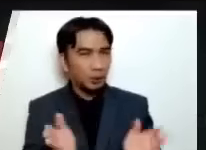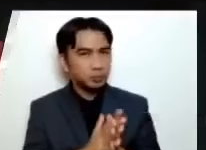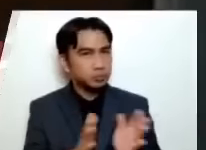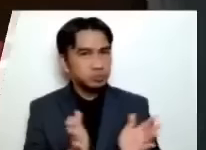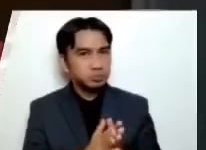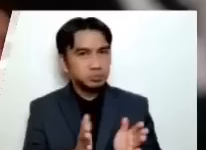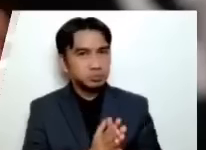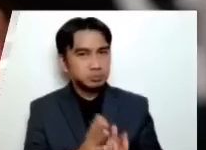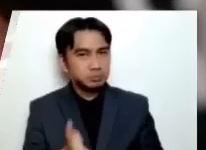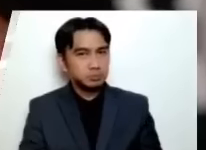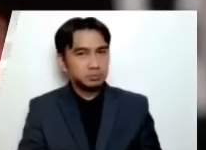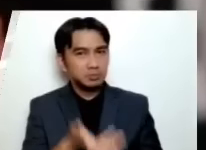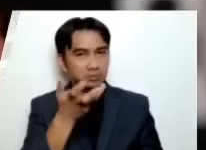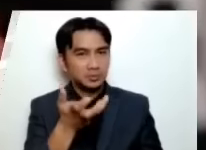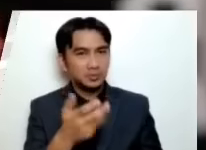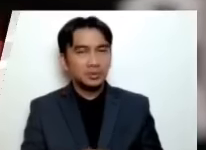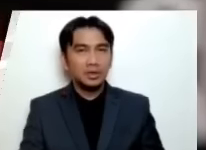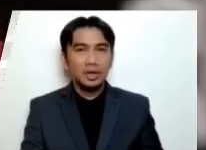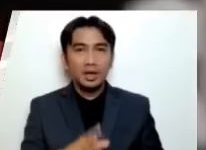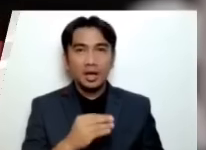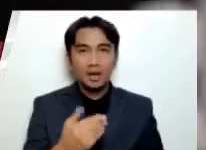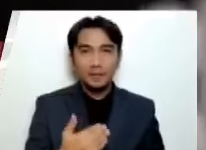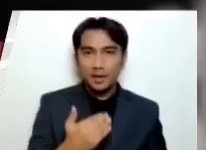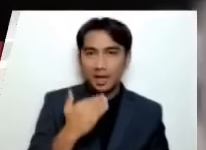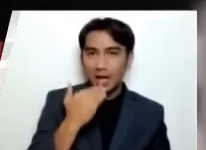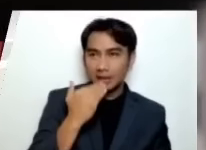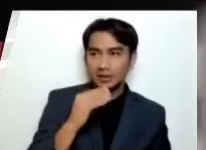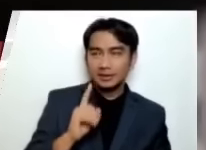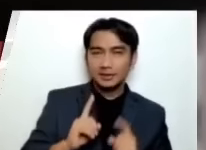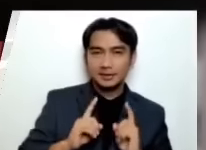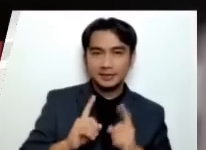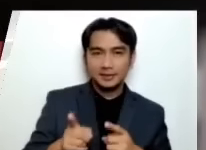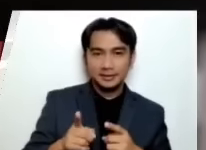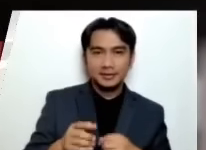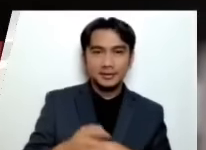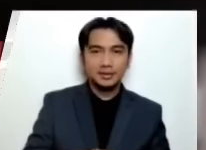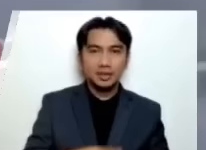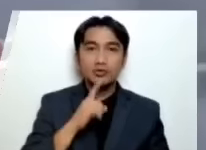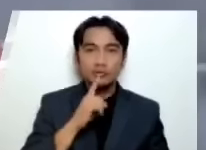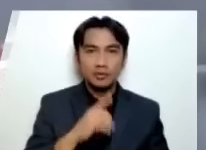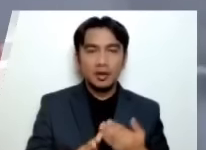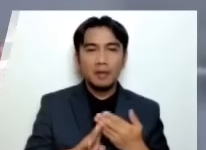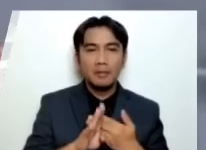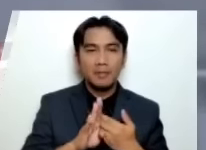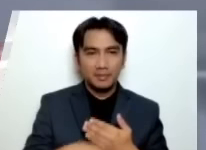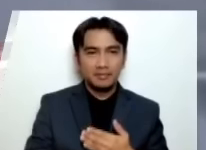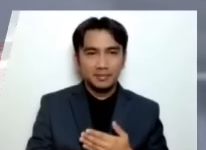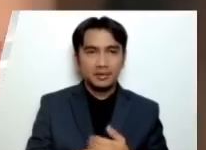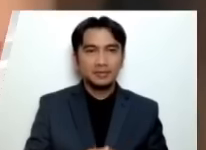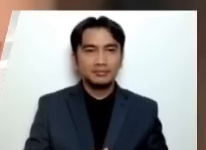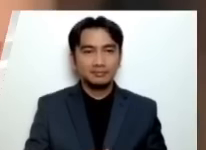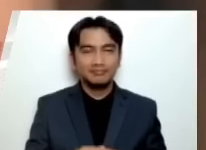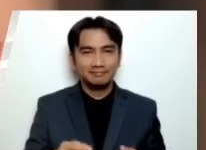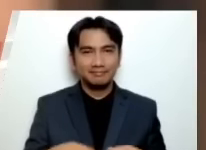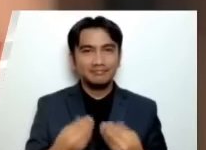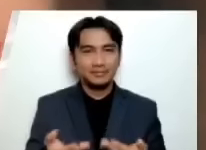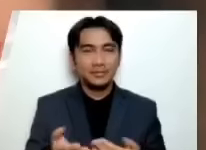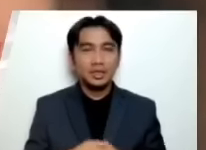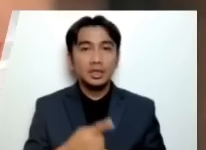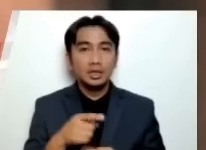at pizza emoji na nireplyan naman ni Max ng I'll bring you back some. Sa post naman ni Pancho kasama ang kanilang